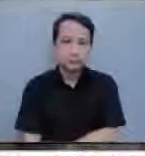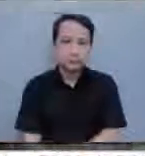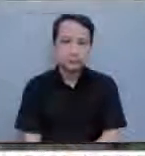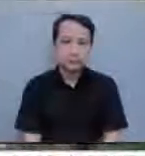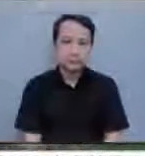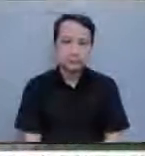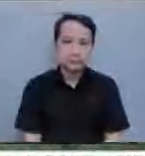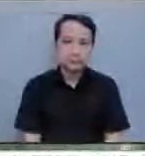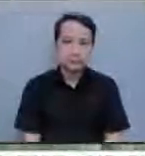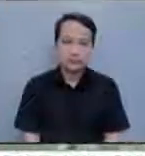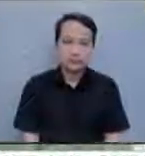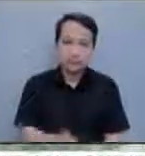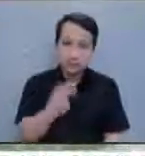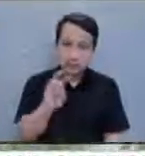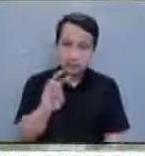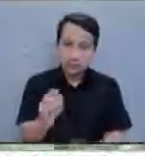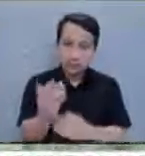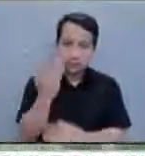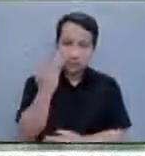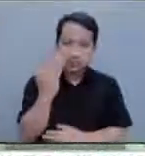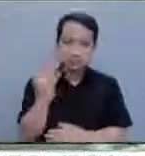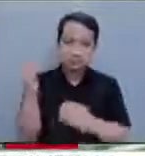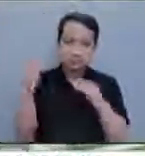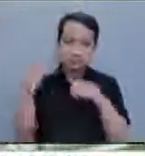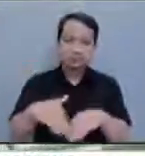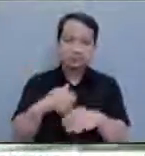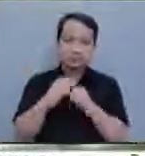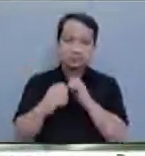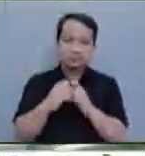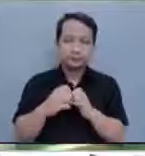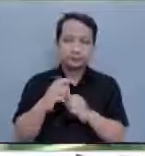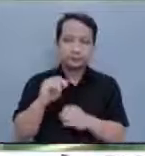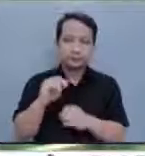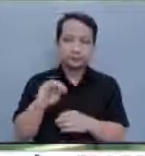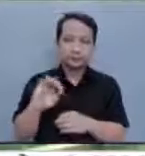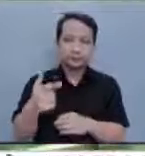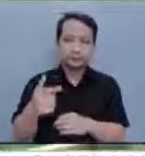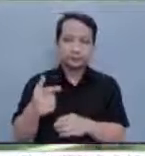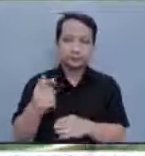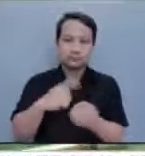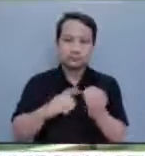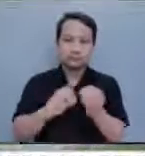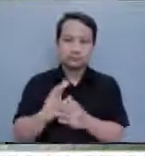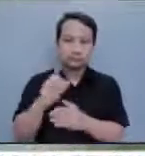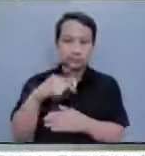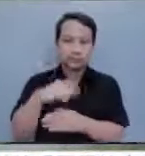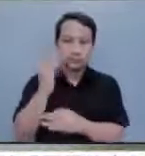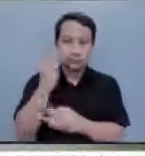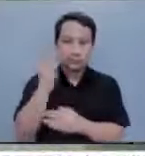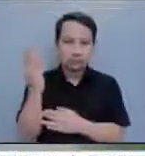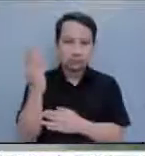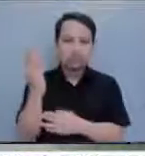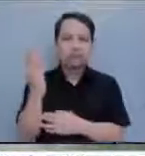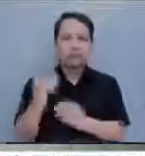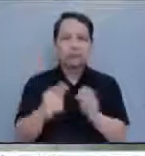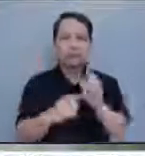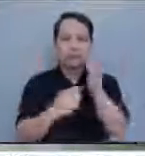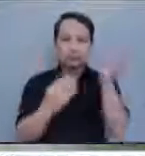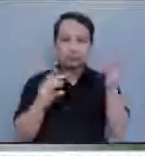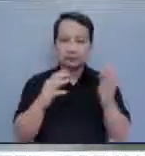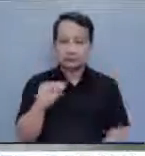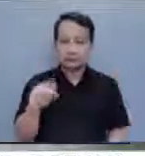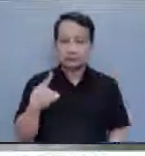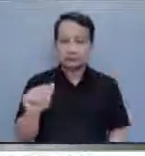Pasado alas 6 ngayong umaga, dumating dito sa EDSA Timog Flyover Southbound sa Quezon City ang mga opisyal ng MMDA